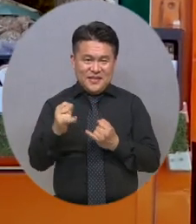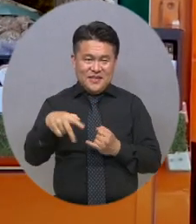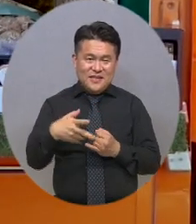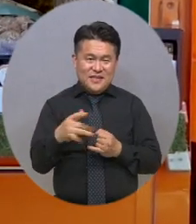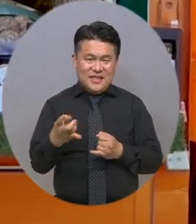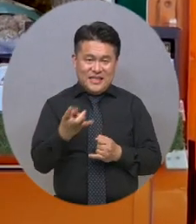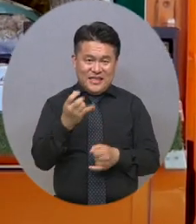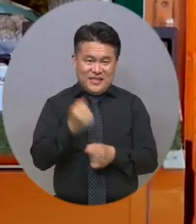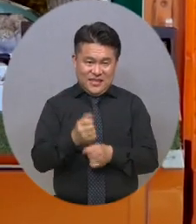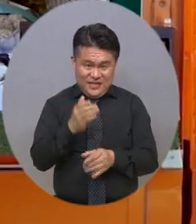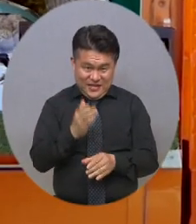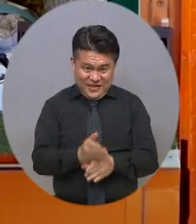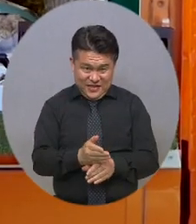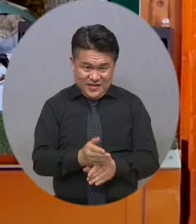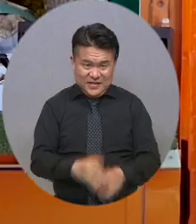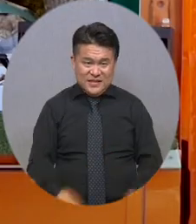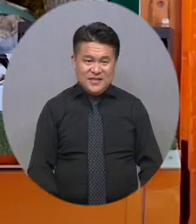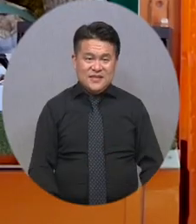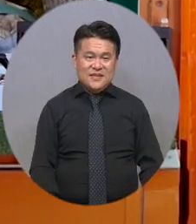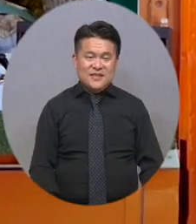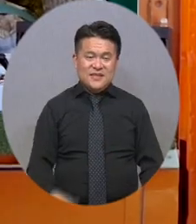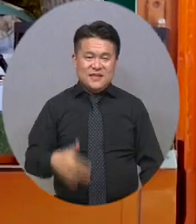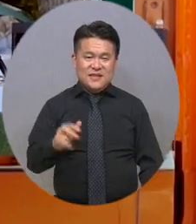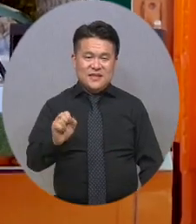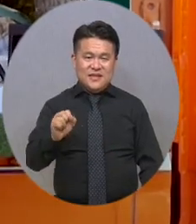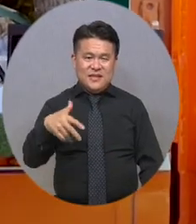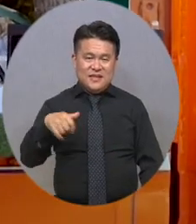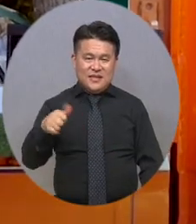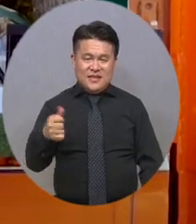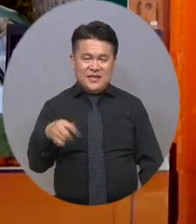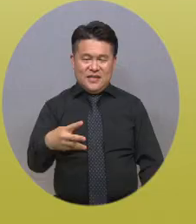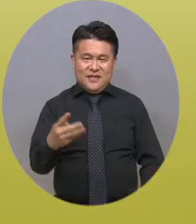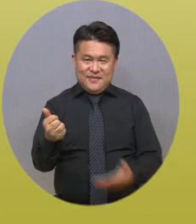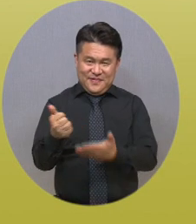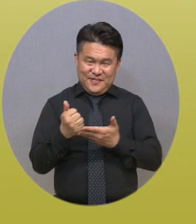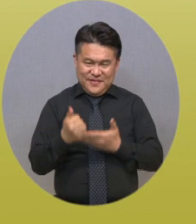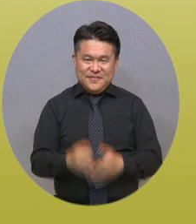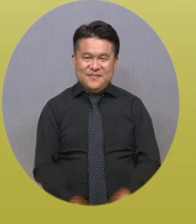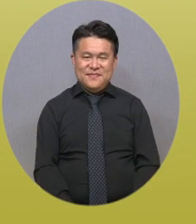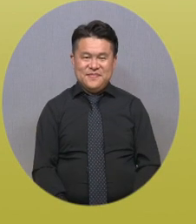만들고 계신 정재철 대표님 모시겠습니다. 와!